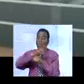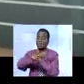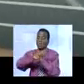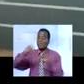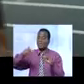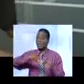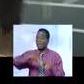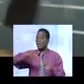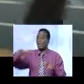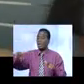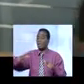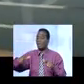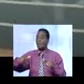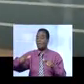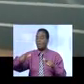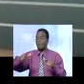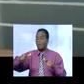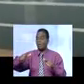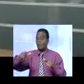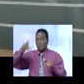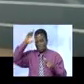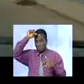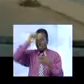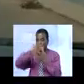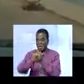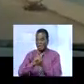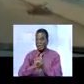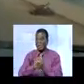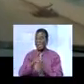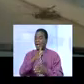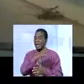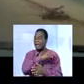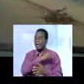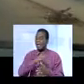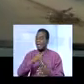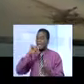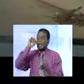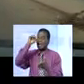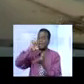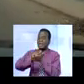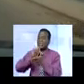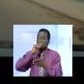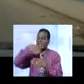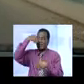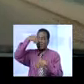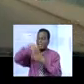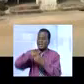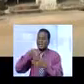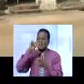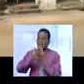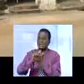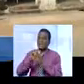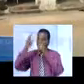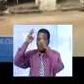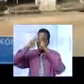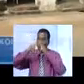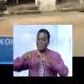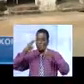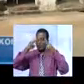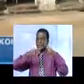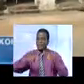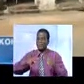2014, c'est dans cette ville, à l'histoire coloniale chargée de gloire et de succès de